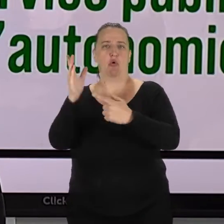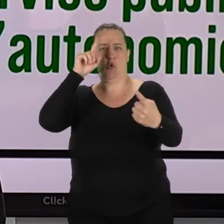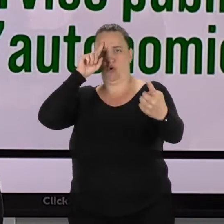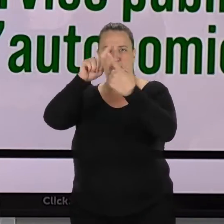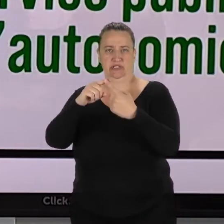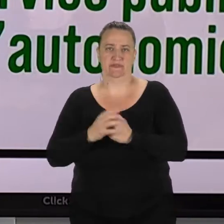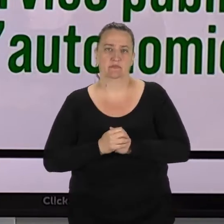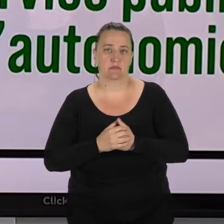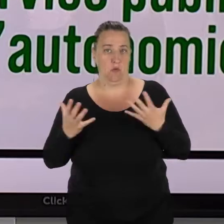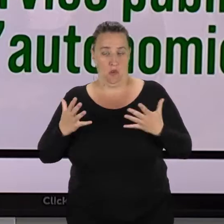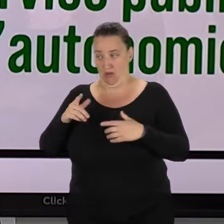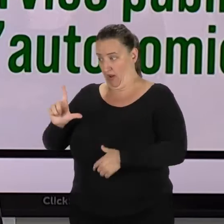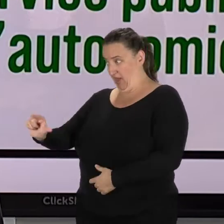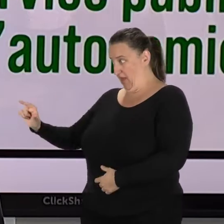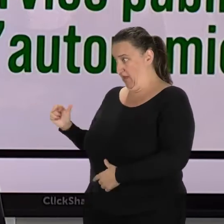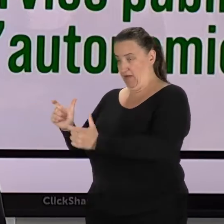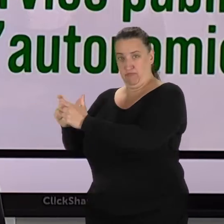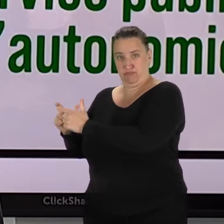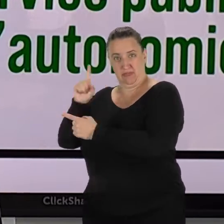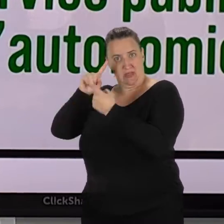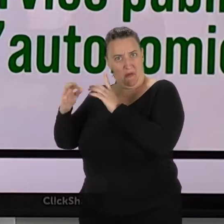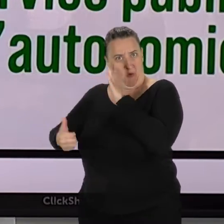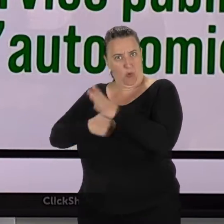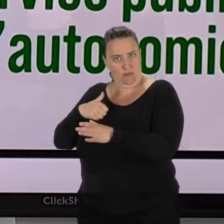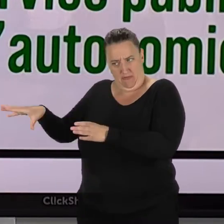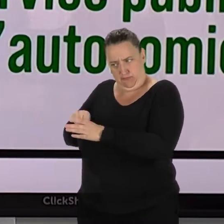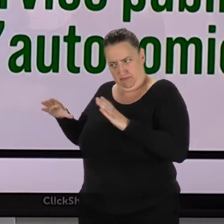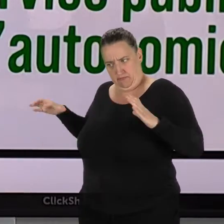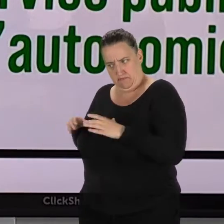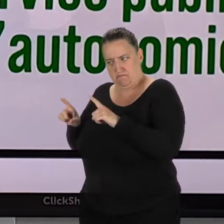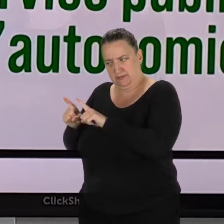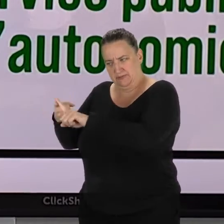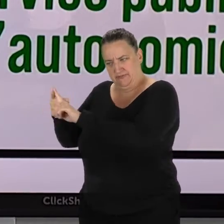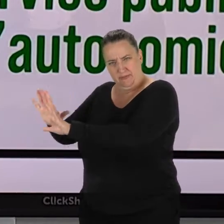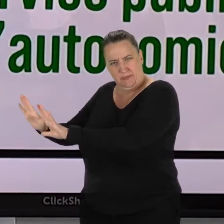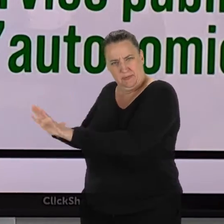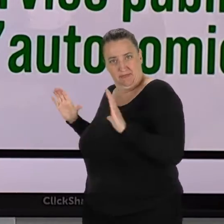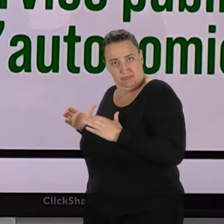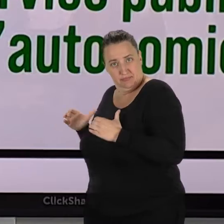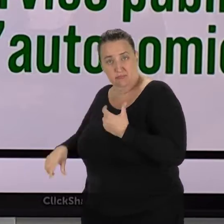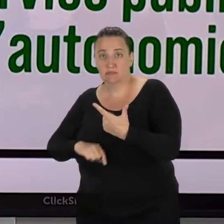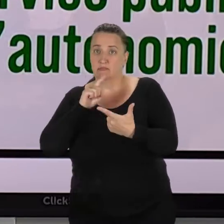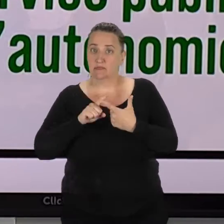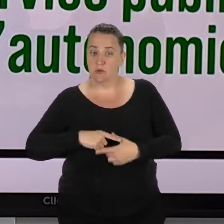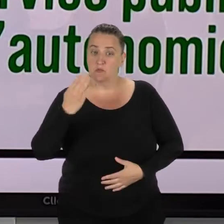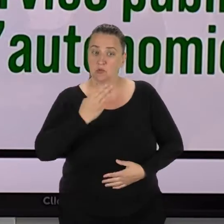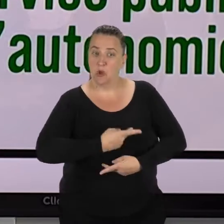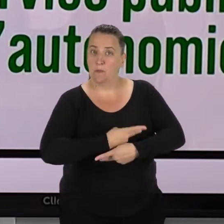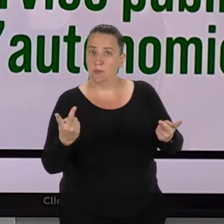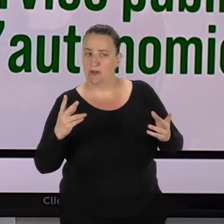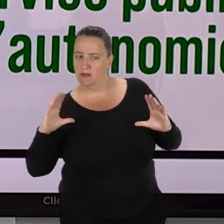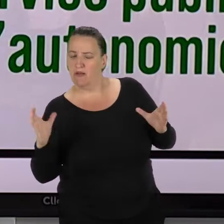identité de branche a donc un double objectif: rassembler les acteurs de l'autonomie tout en tenant compte de la spécificité de